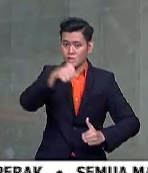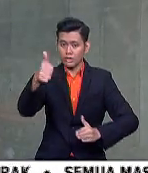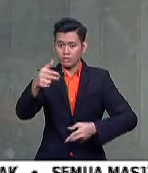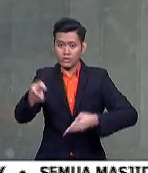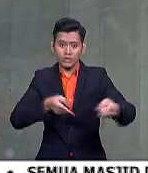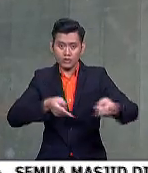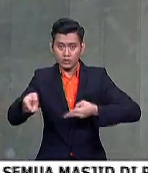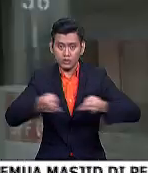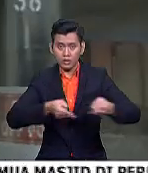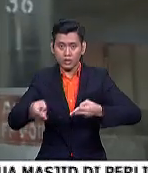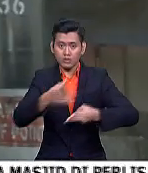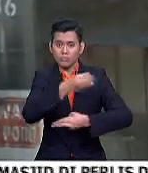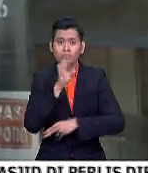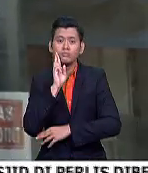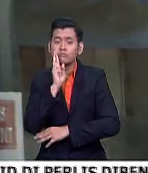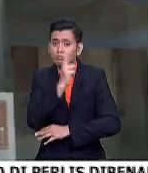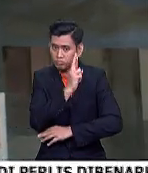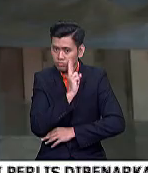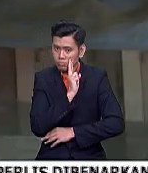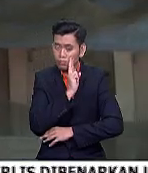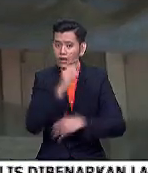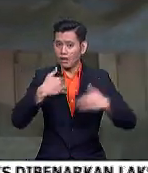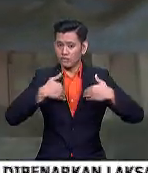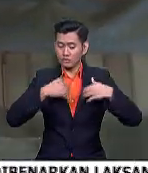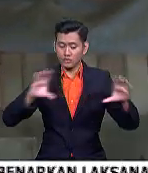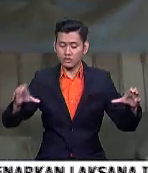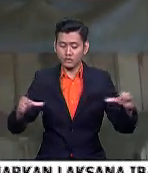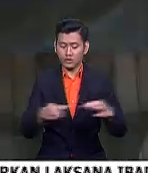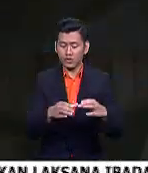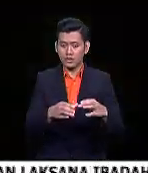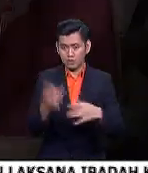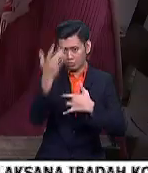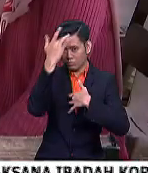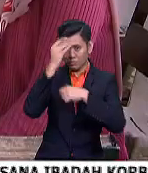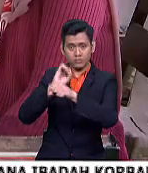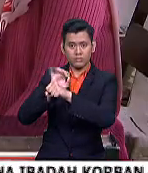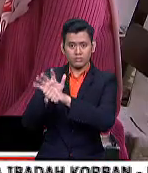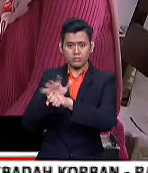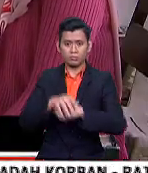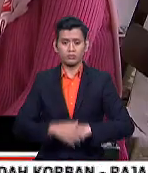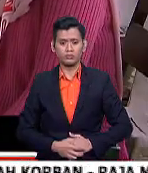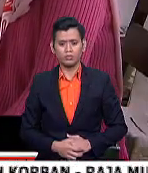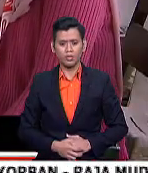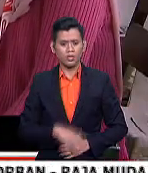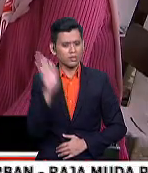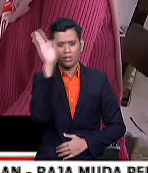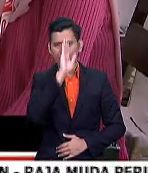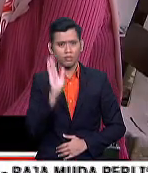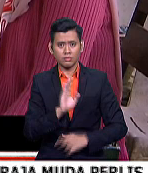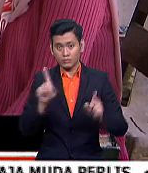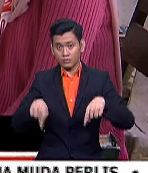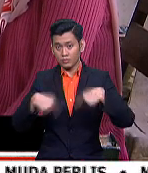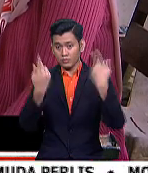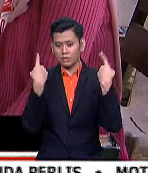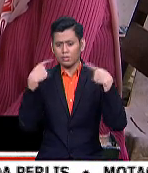mereka dan juga restoran kes indeks kluster berkenaan. Tak kenal lah sebenarnya dulu. Tapi